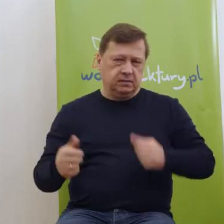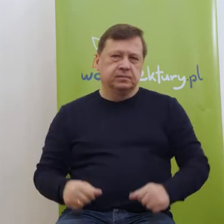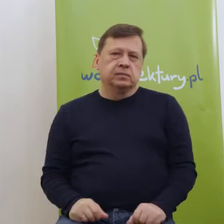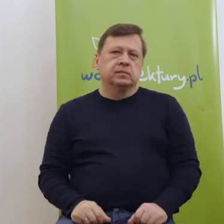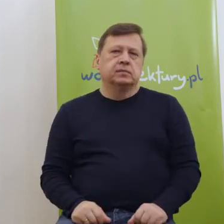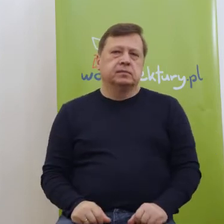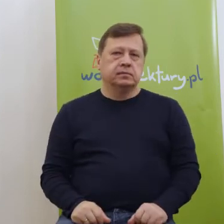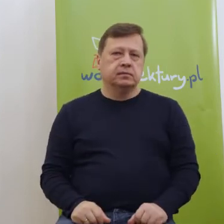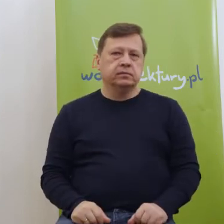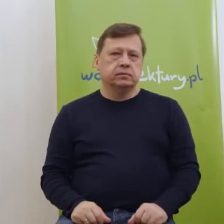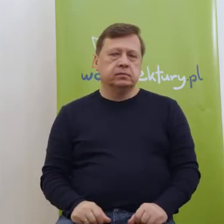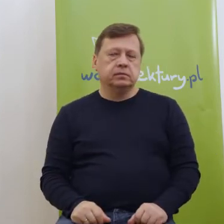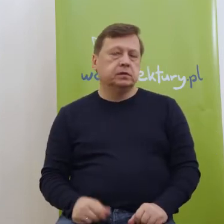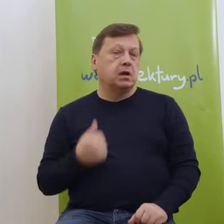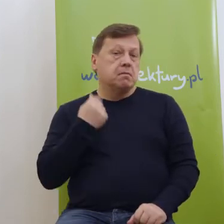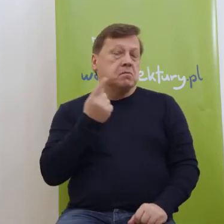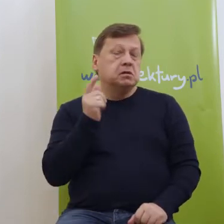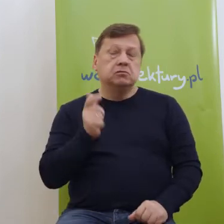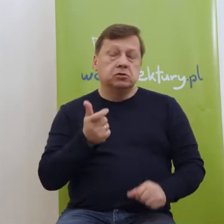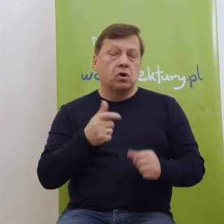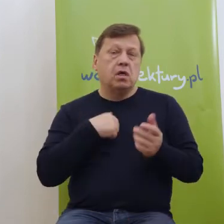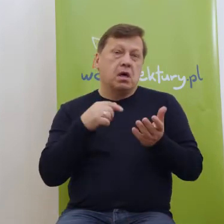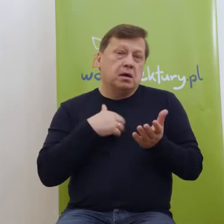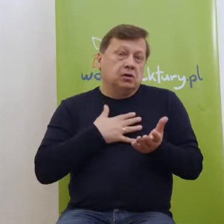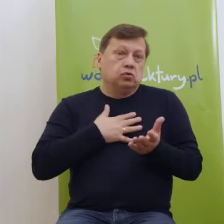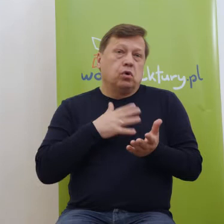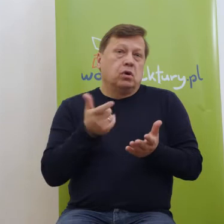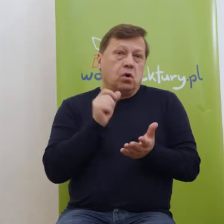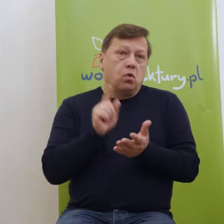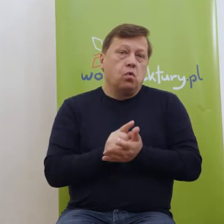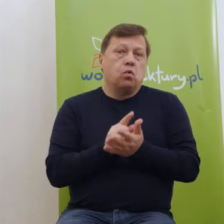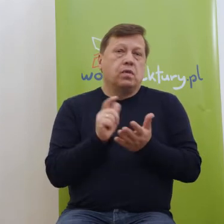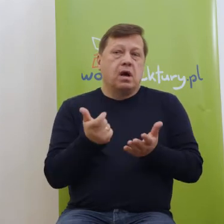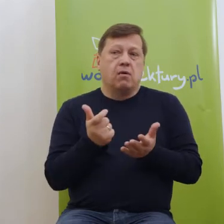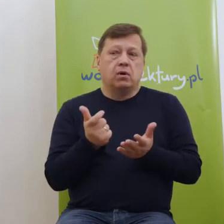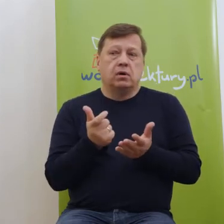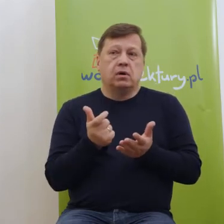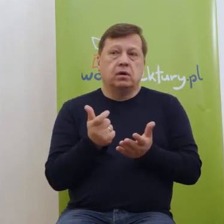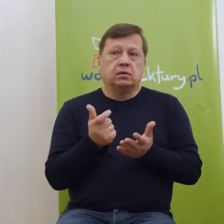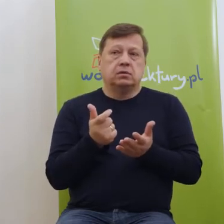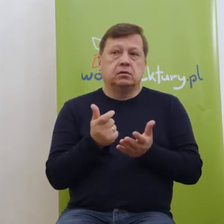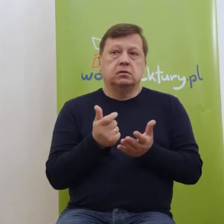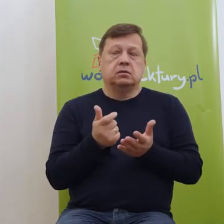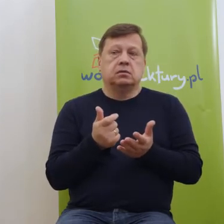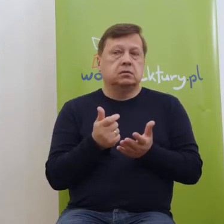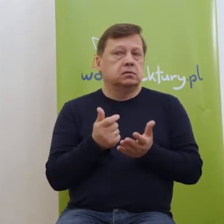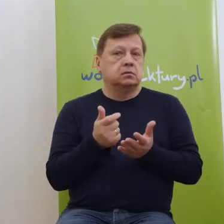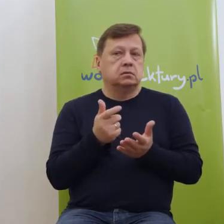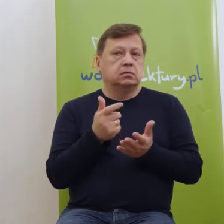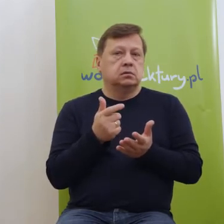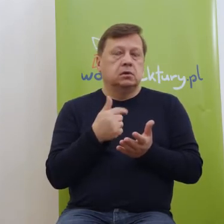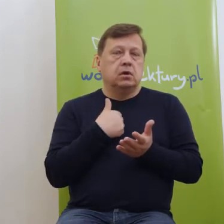Natomiast no, mam nadzieję, że udało mi się wypracować już chyba na tyle indywidualną drogę,